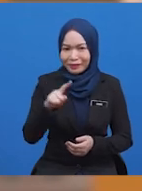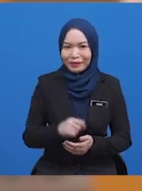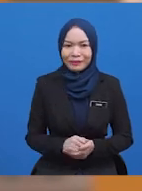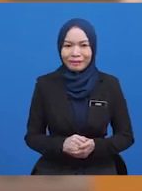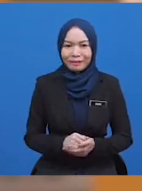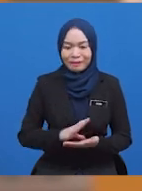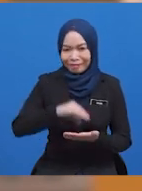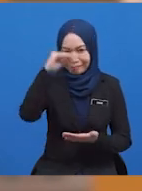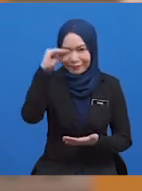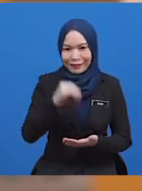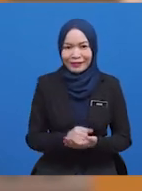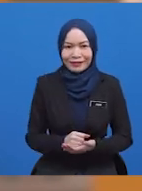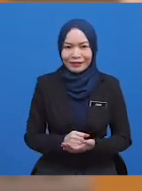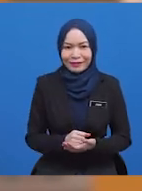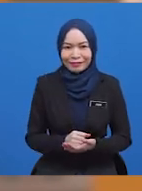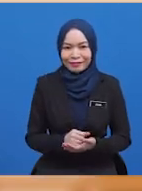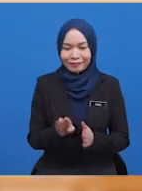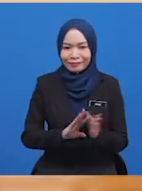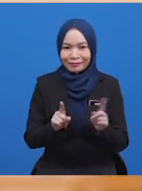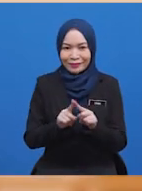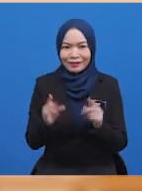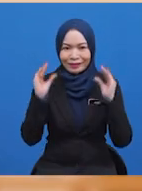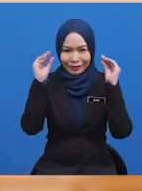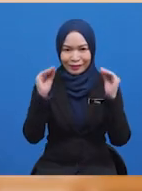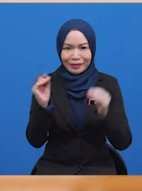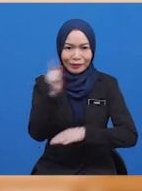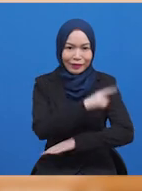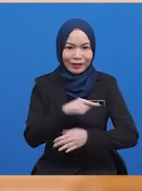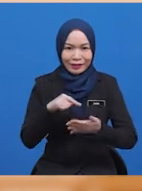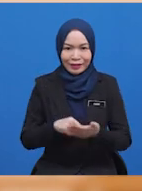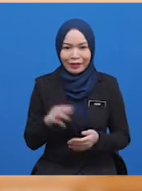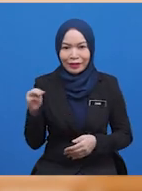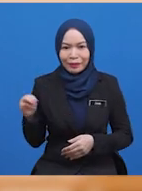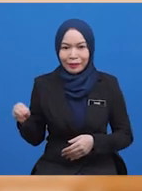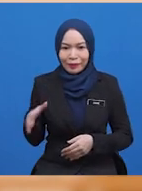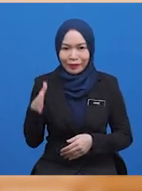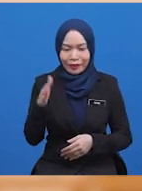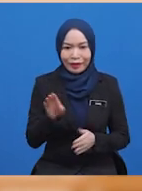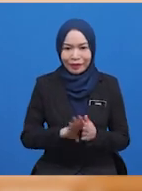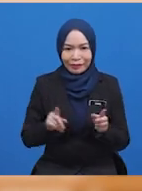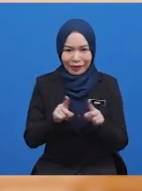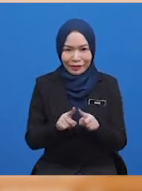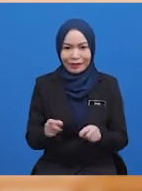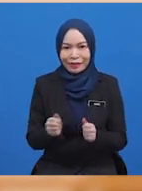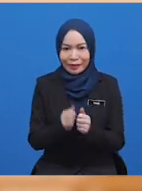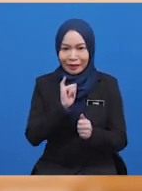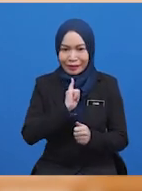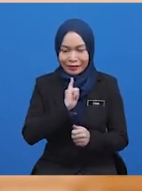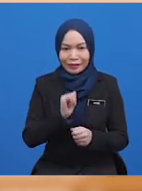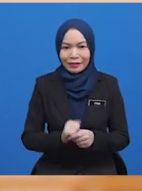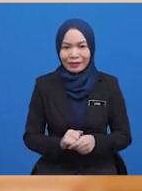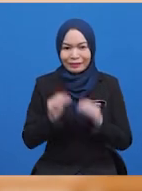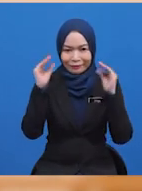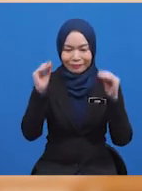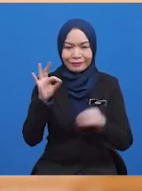mengulang kaji bersama-sama chegou hari ini murid-murid akan bersama-sama dengan saya